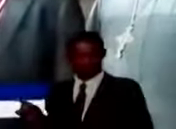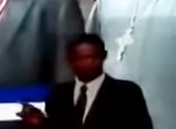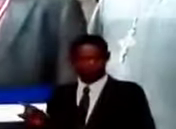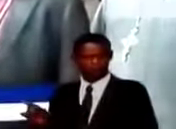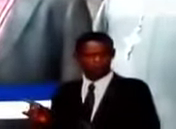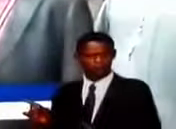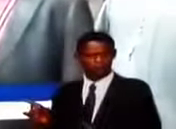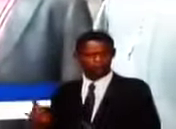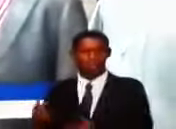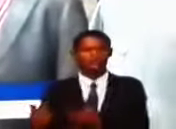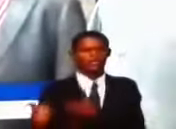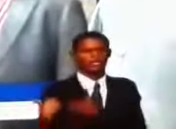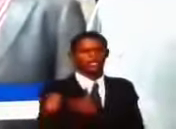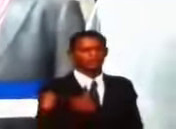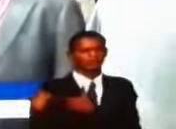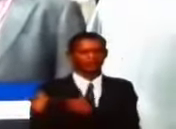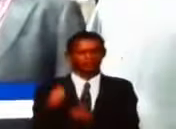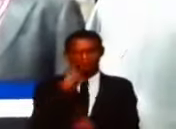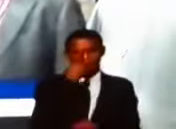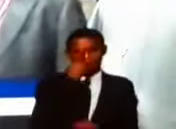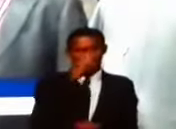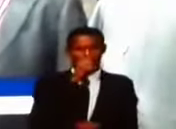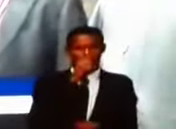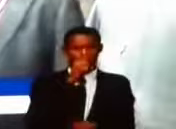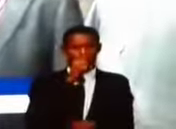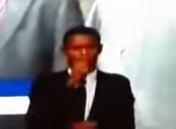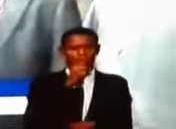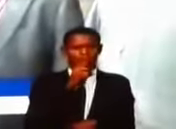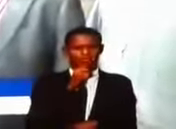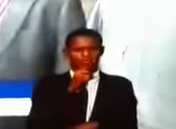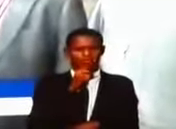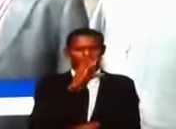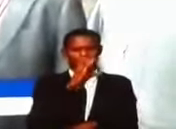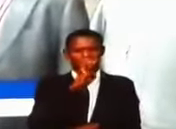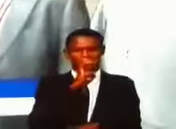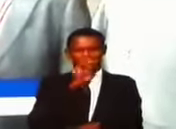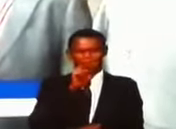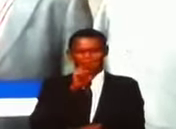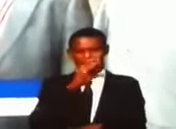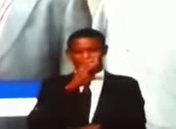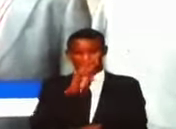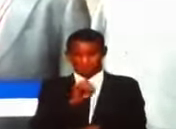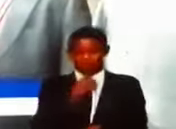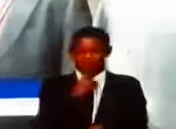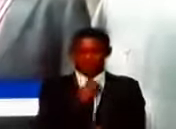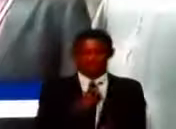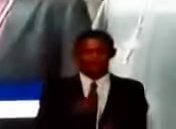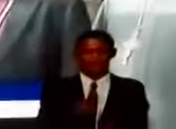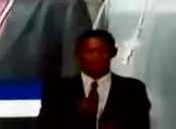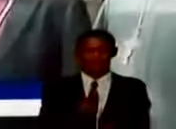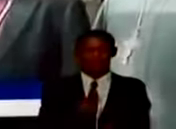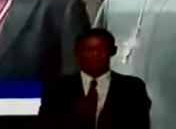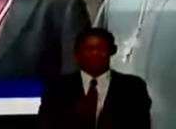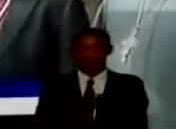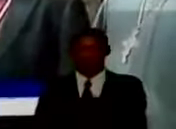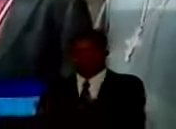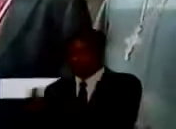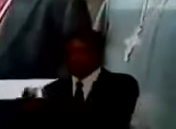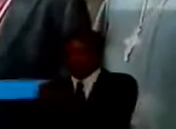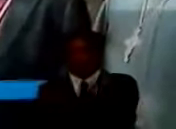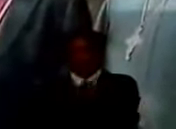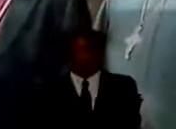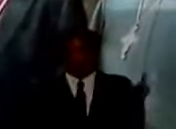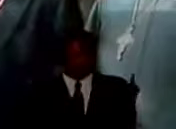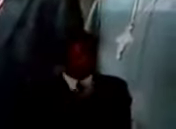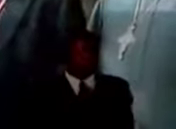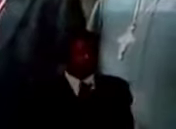de commencer déjà à travailler, ils ont supplié, demandé au président de l'Assemblée nationale qui a été très collaborant, vraiment